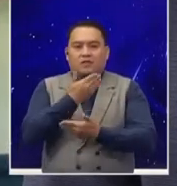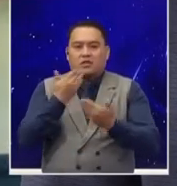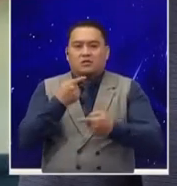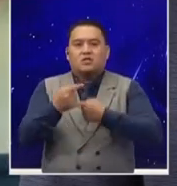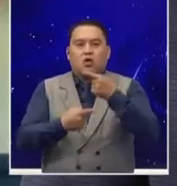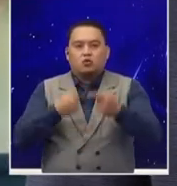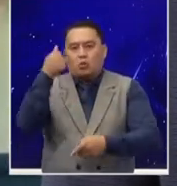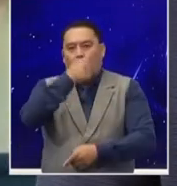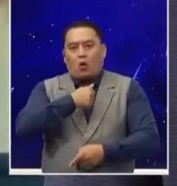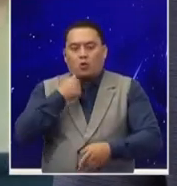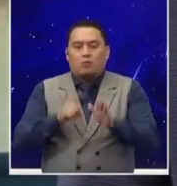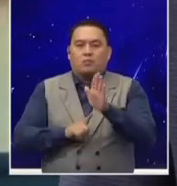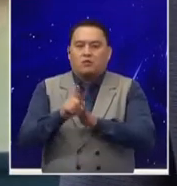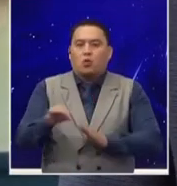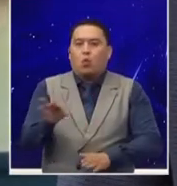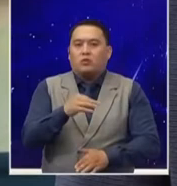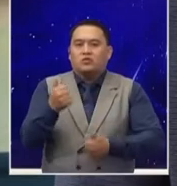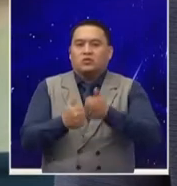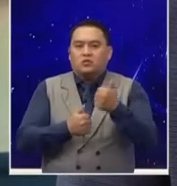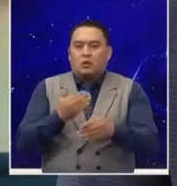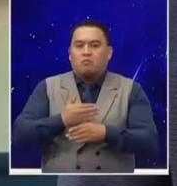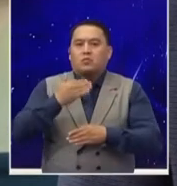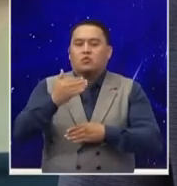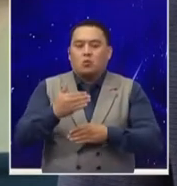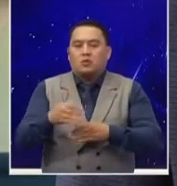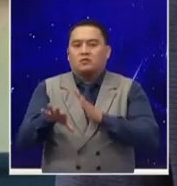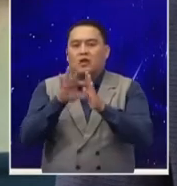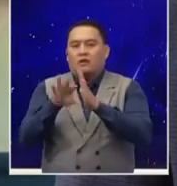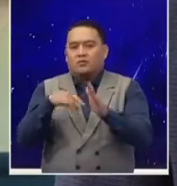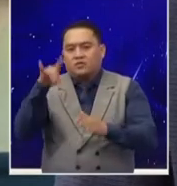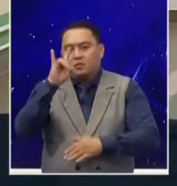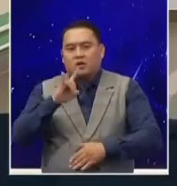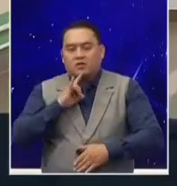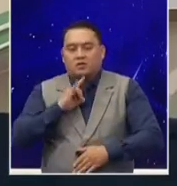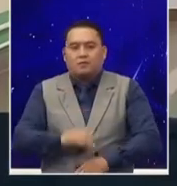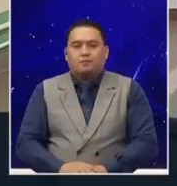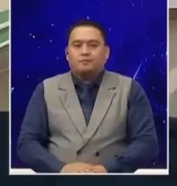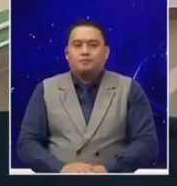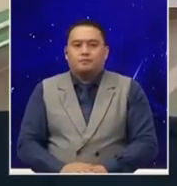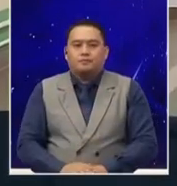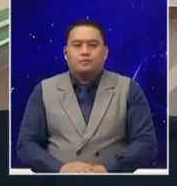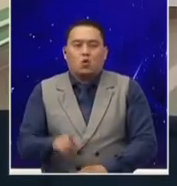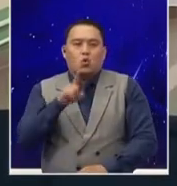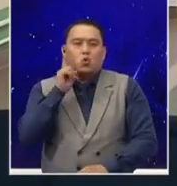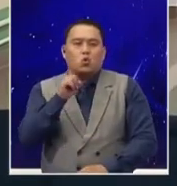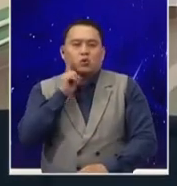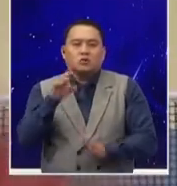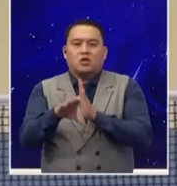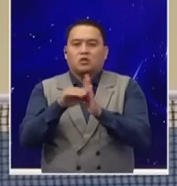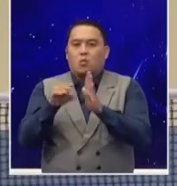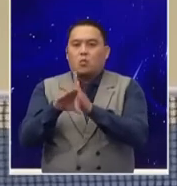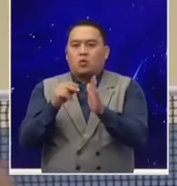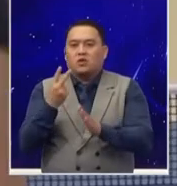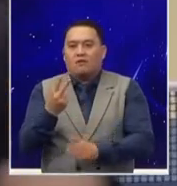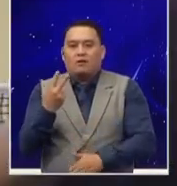следующем году проведем сначала областной чемпионат, затем сильнейших отберем на чемпионат Казахстана. По мнению специалистов, юношеская сборная Алматинской области за